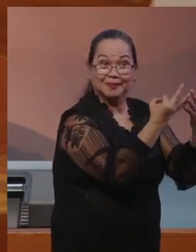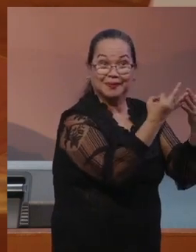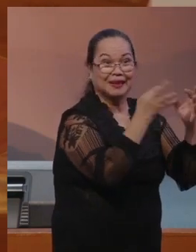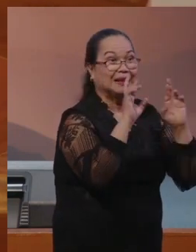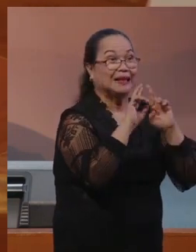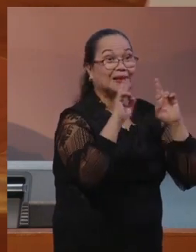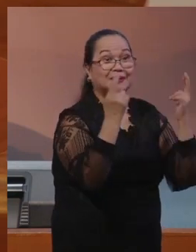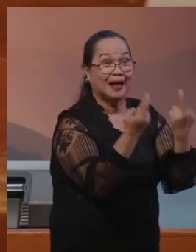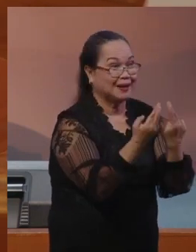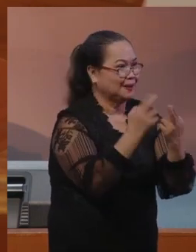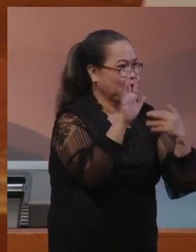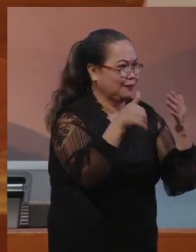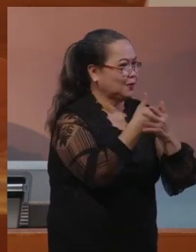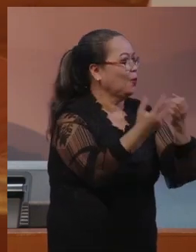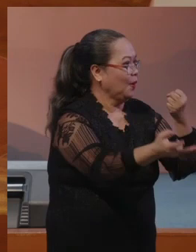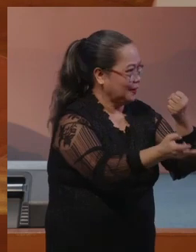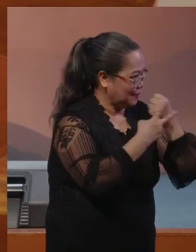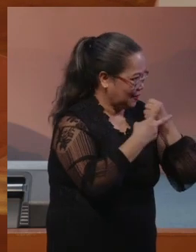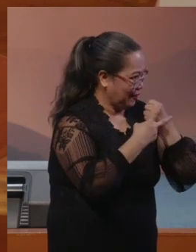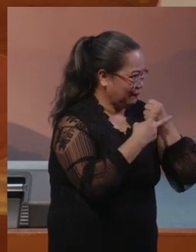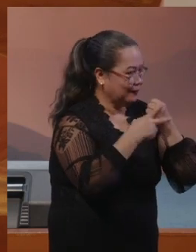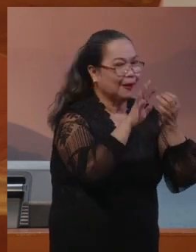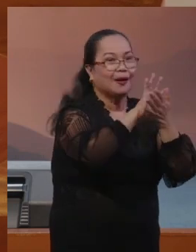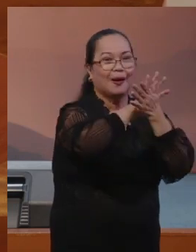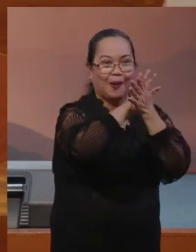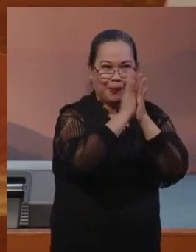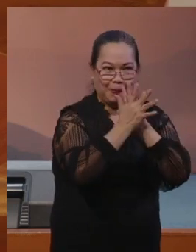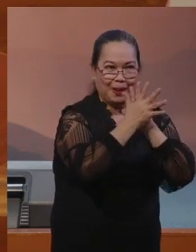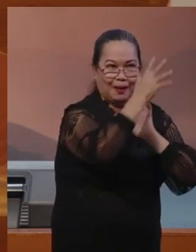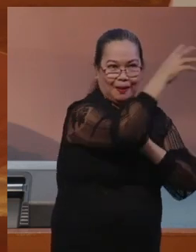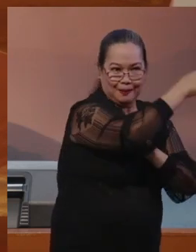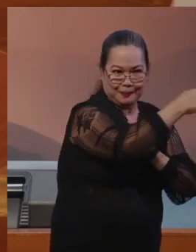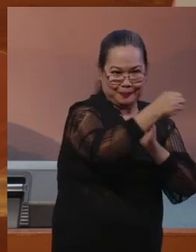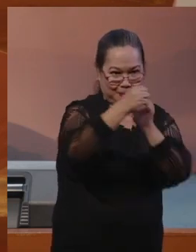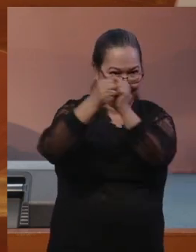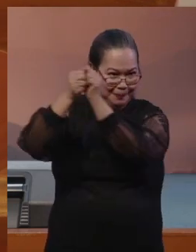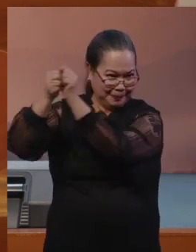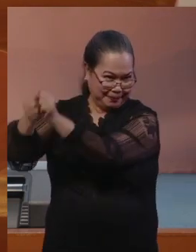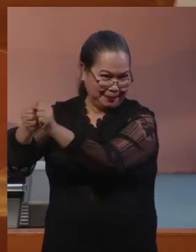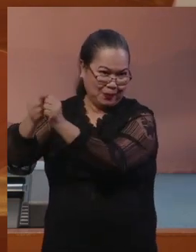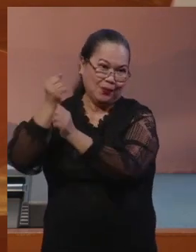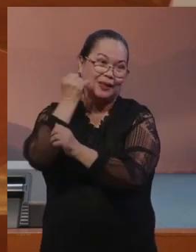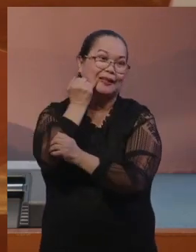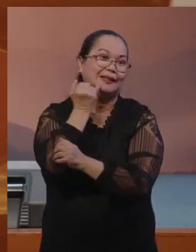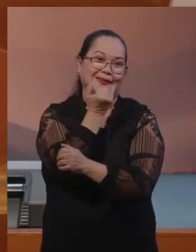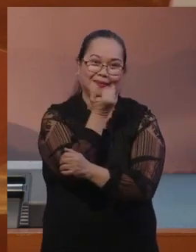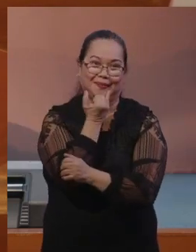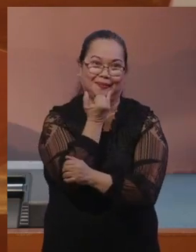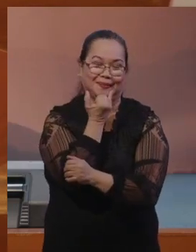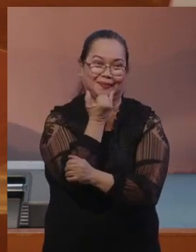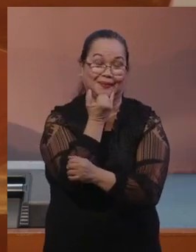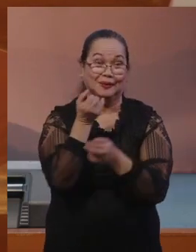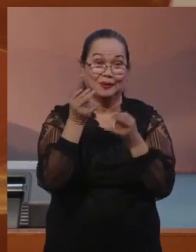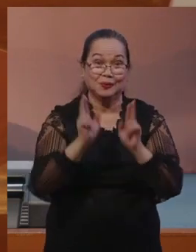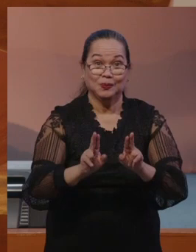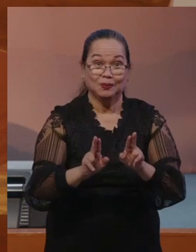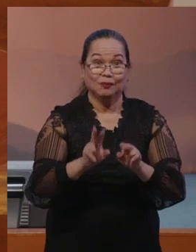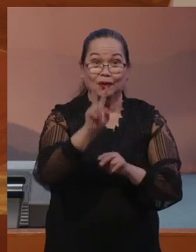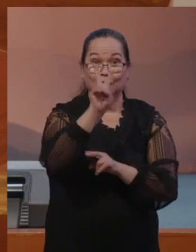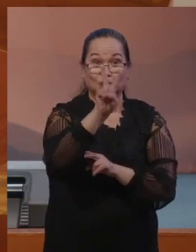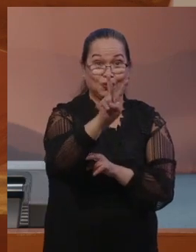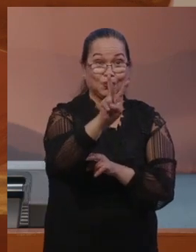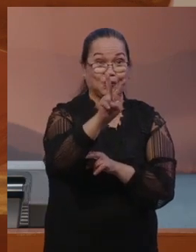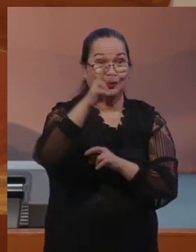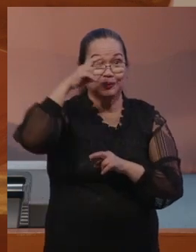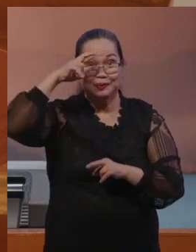ay naligtas at sila ay naging bahagi ng Israelite society. So ang nangyari doon sa dalawang spies,